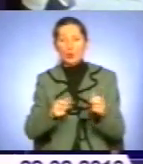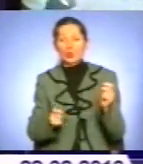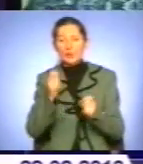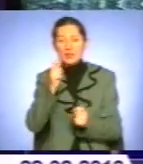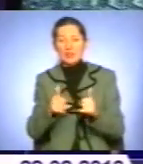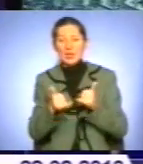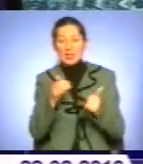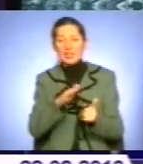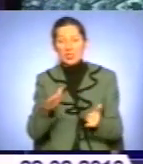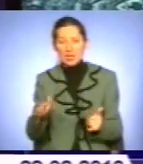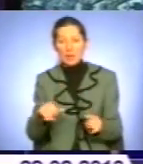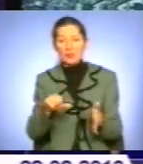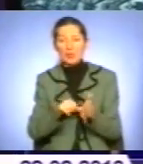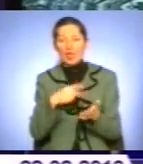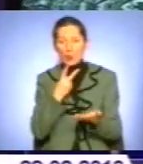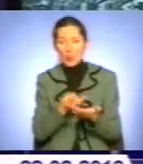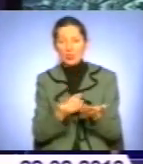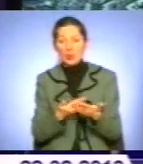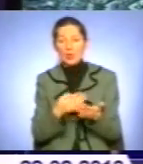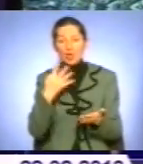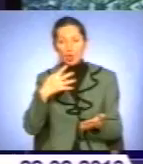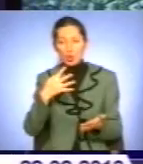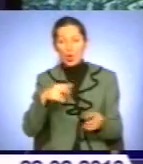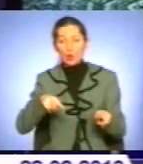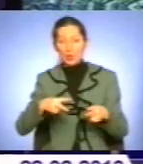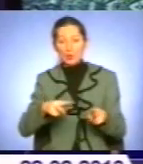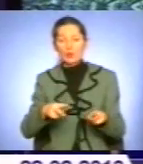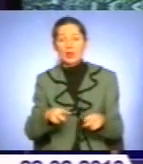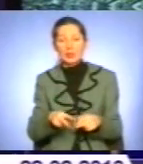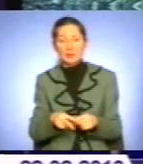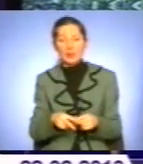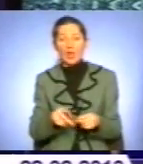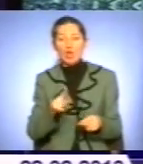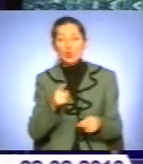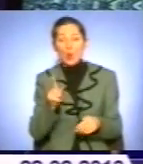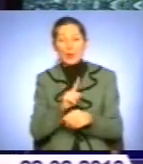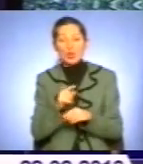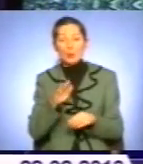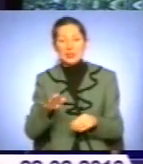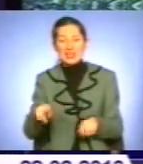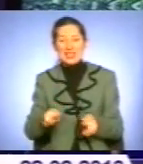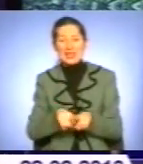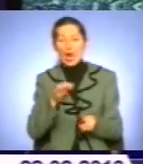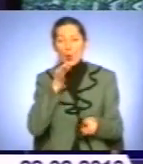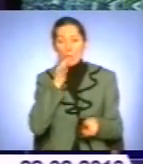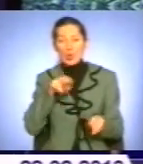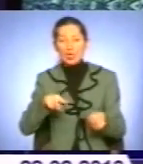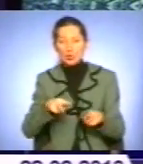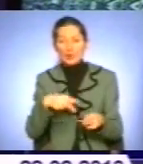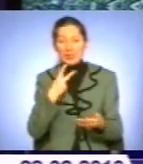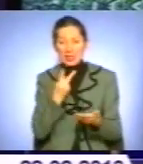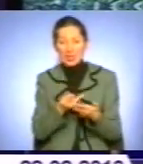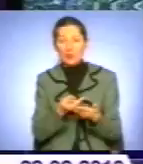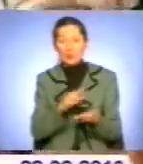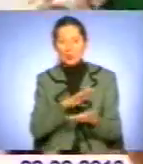для дітей. Присутні побачили майже 40 танцювальних композицій. Чому тернопільські діти так полюбляють танцювати – дивимось